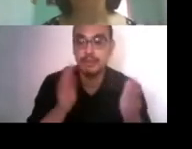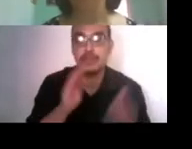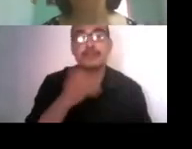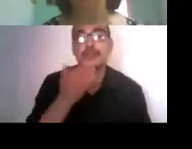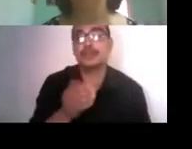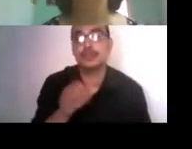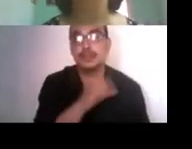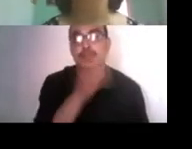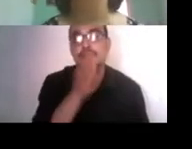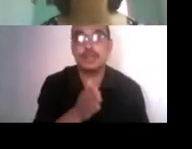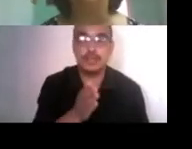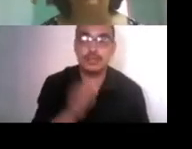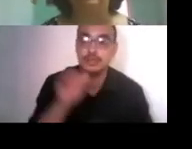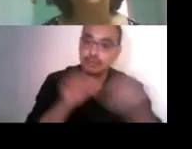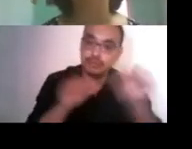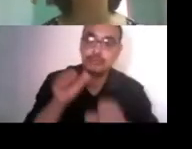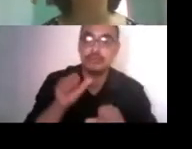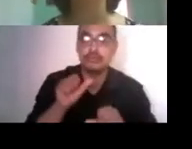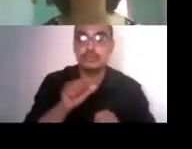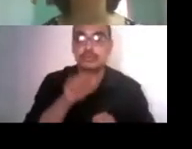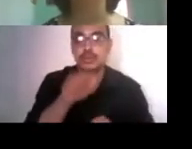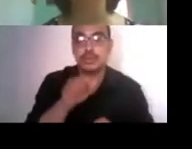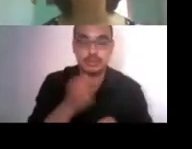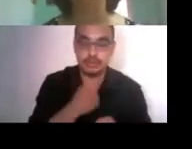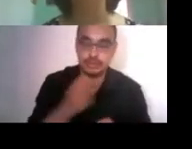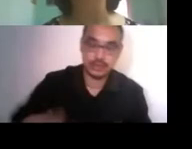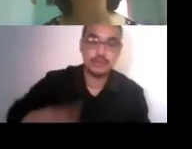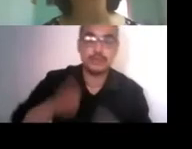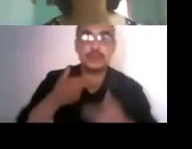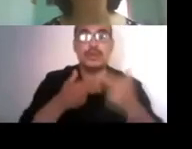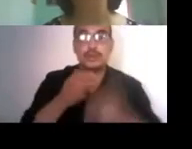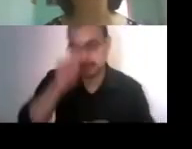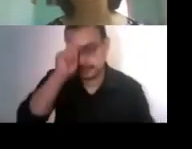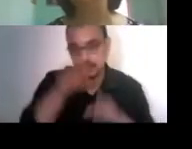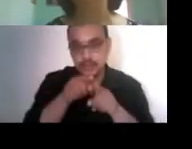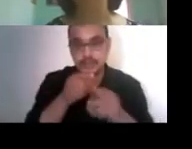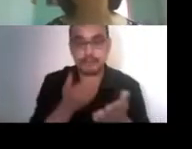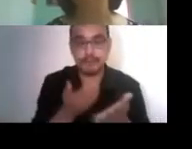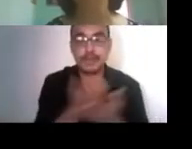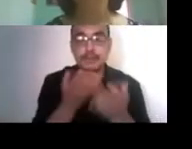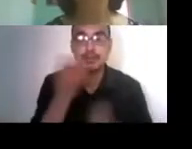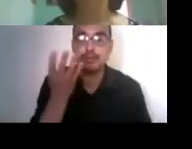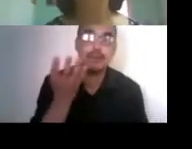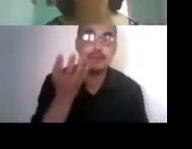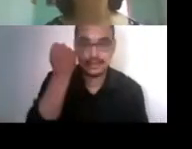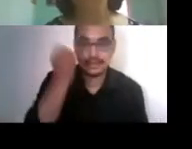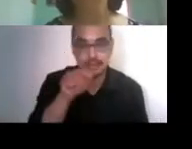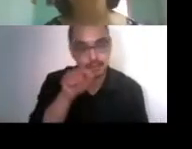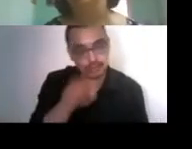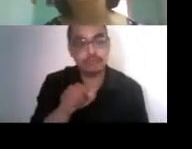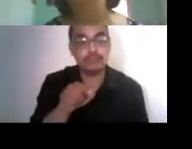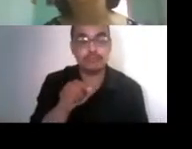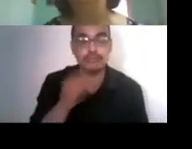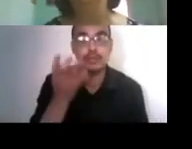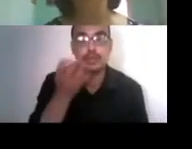उसले एउटा जुन डिग्निफाइड लाइफ एउटा आत्मा के अरे सम्मानका साथ बाँच्न पाउने जुन अधिकार छ उसको त्यो चाहिँ उल्लङ्घन